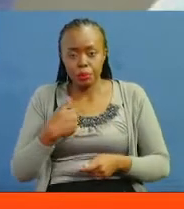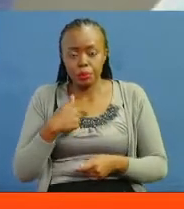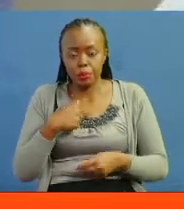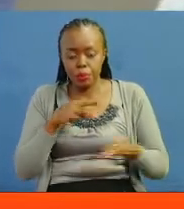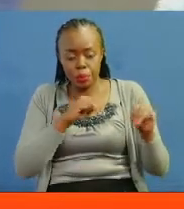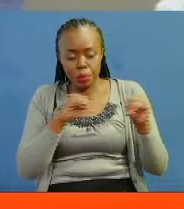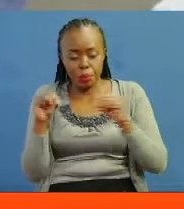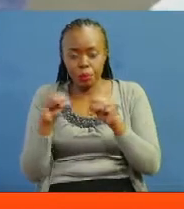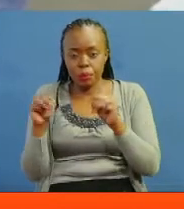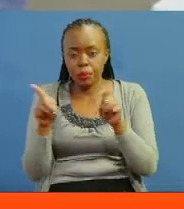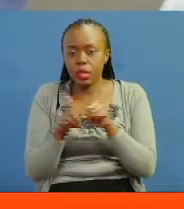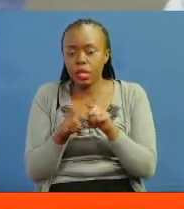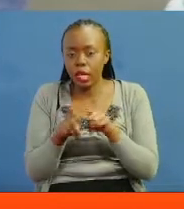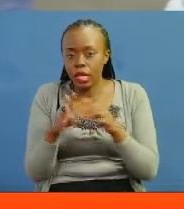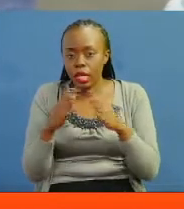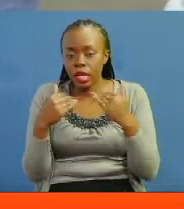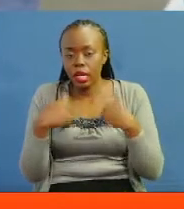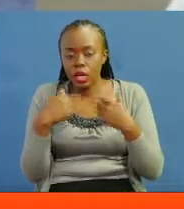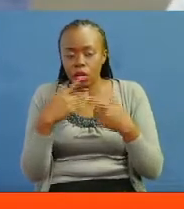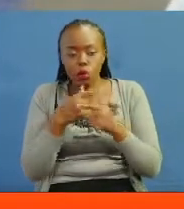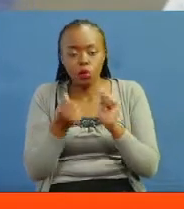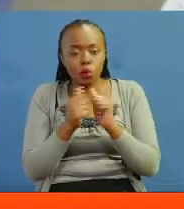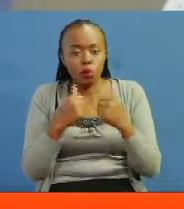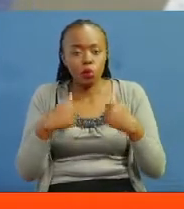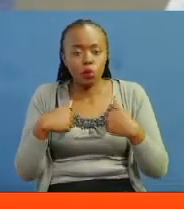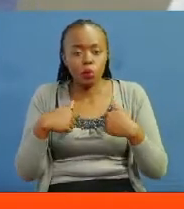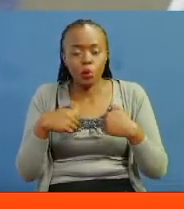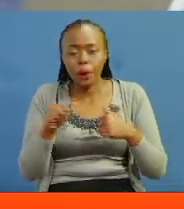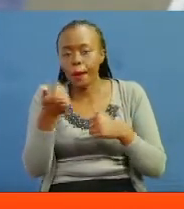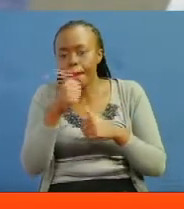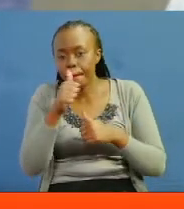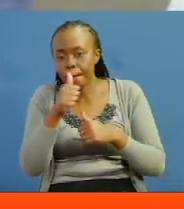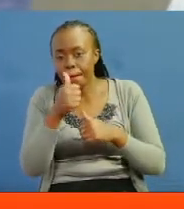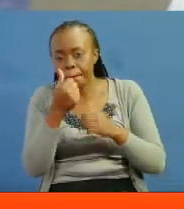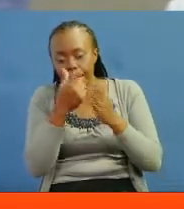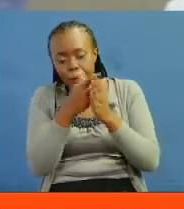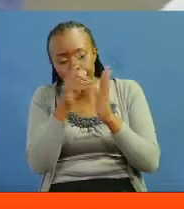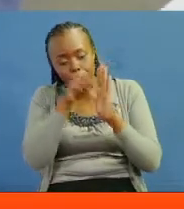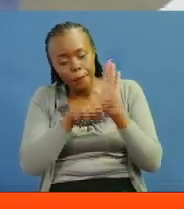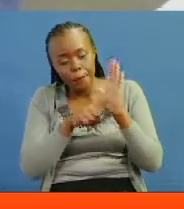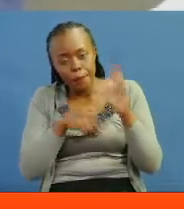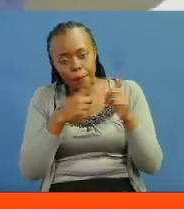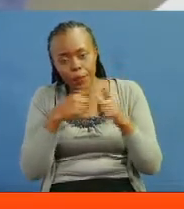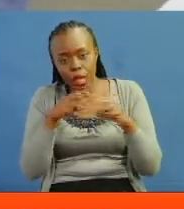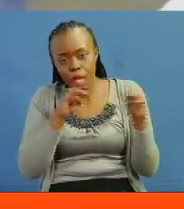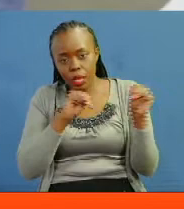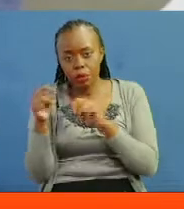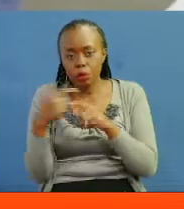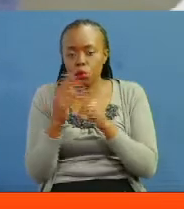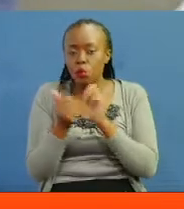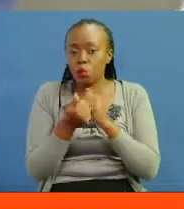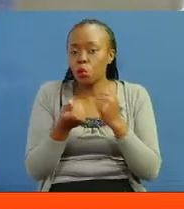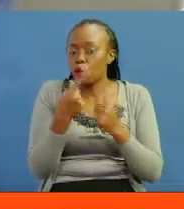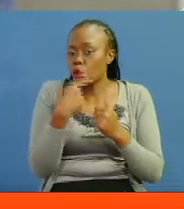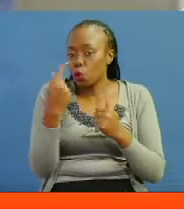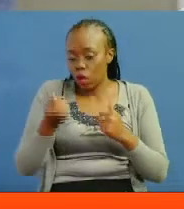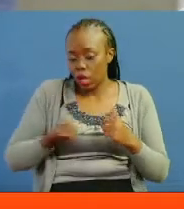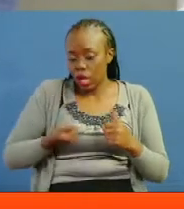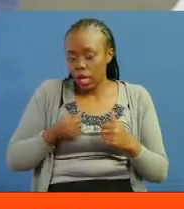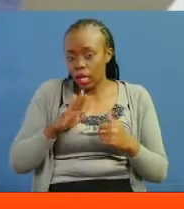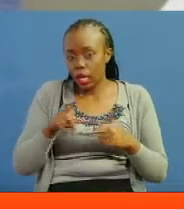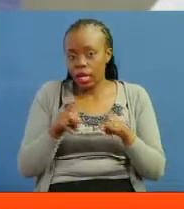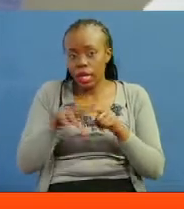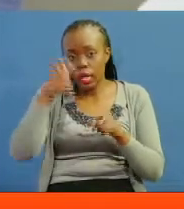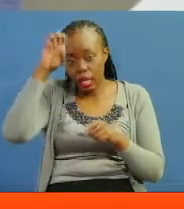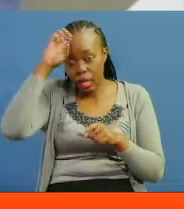nimeenda nikimpata ile hali, alikuwa bado ni mdogo. Na kune kwao ni kuza watoto wasichana,